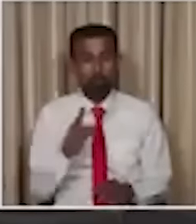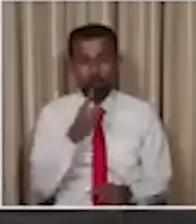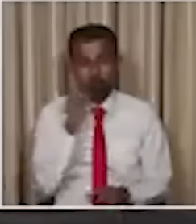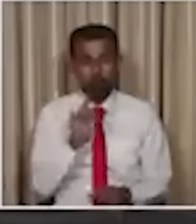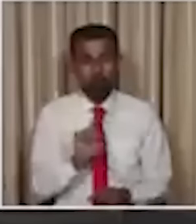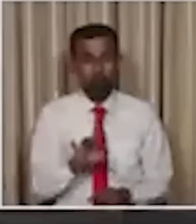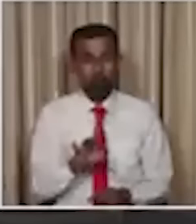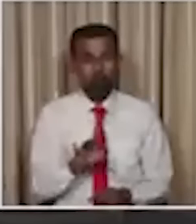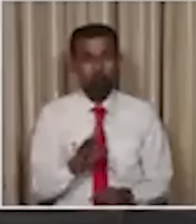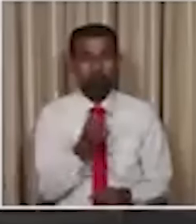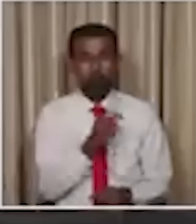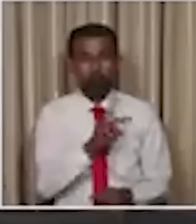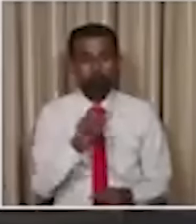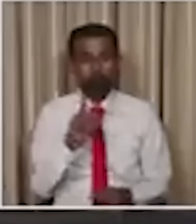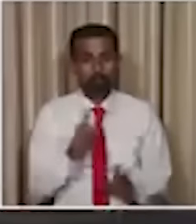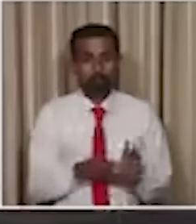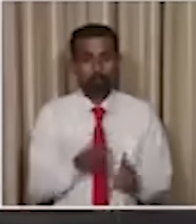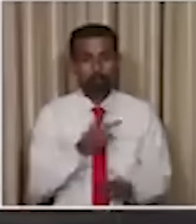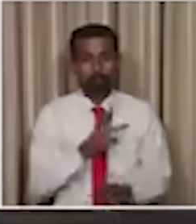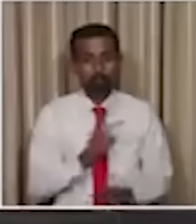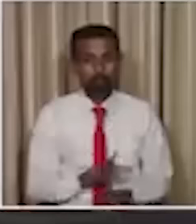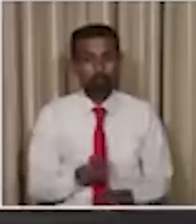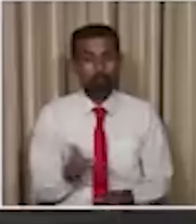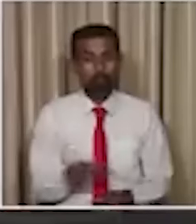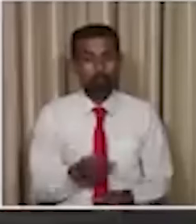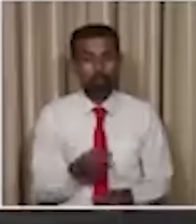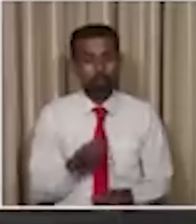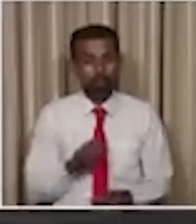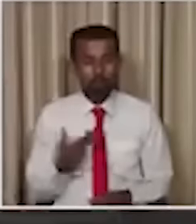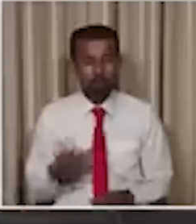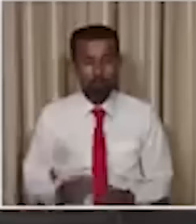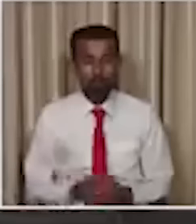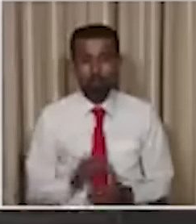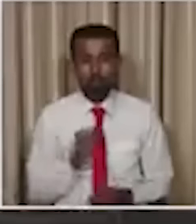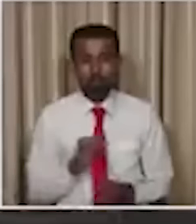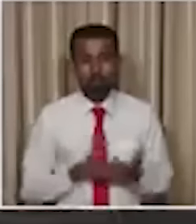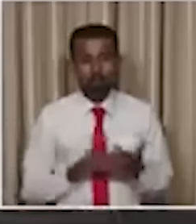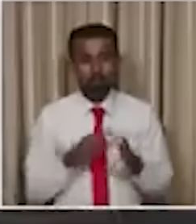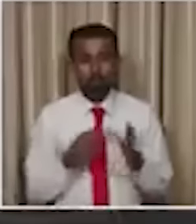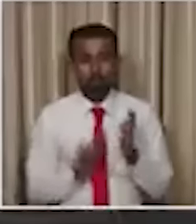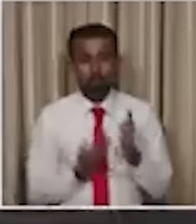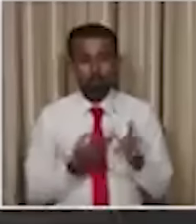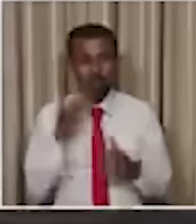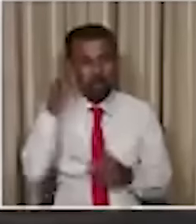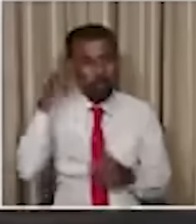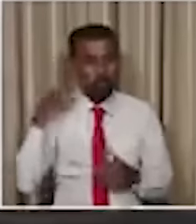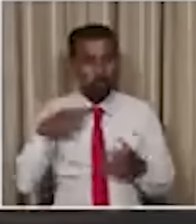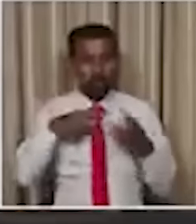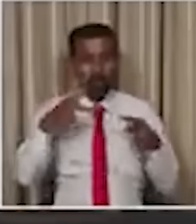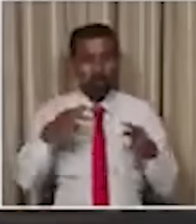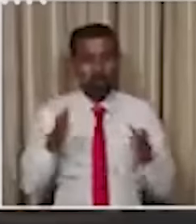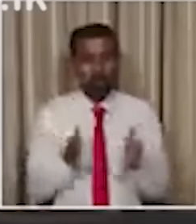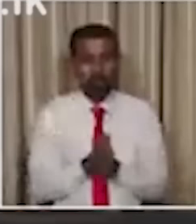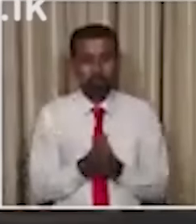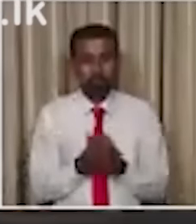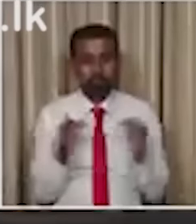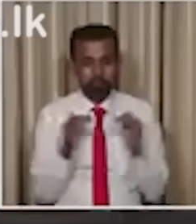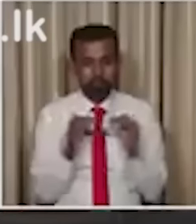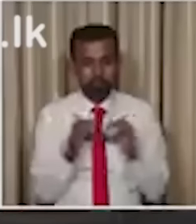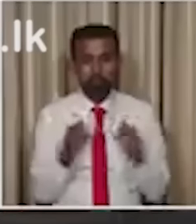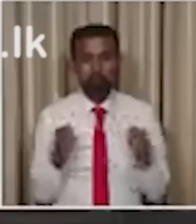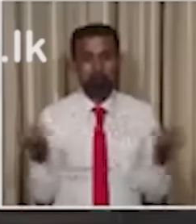2019/11/15 සහ 2021/3/3 යන දිනවල ලැබී ඇත. නමුත් සාරා ජස්මින්ගේ මවගේ DNA සමග ගැළැපීමක් සිදු